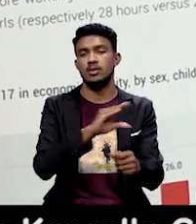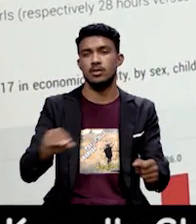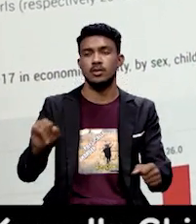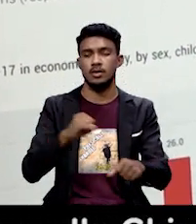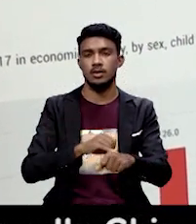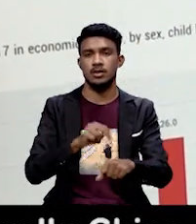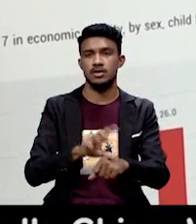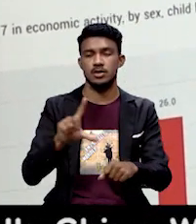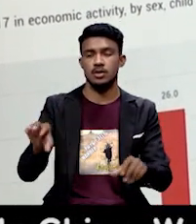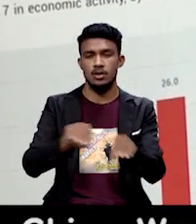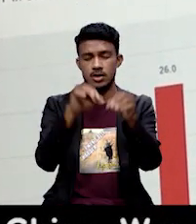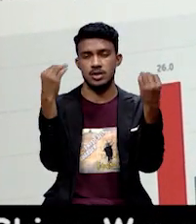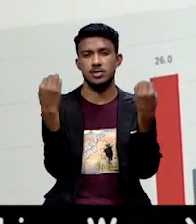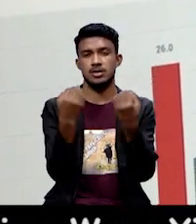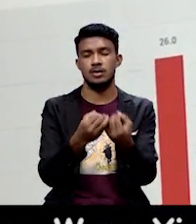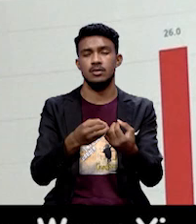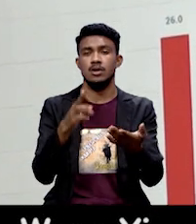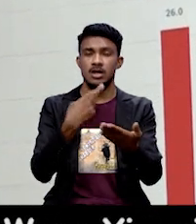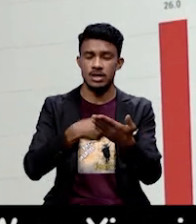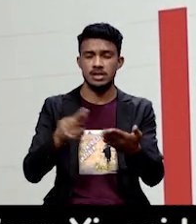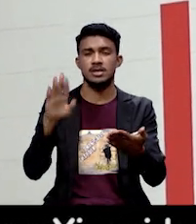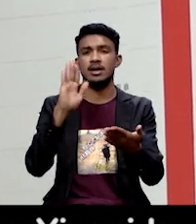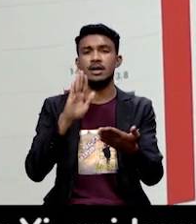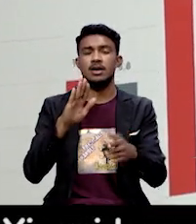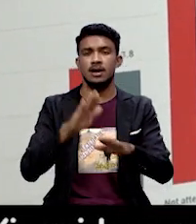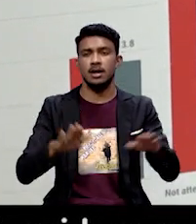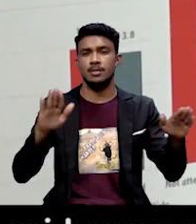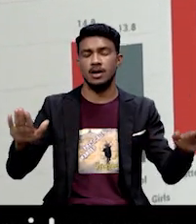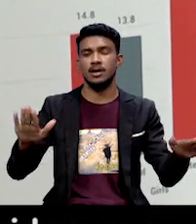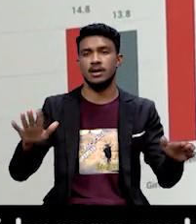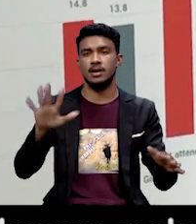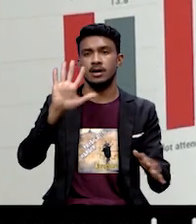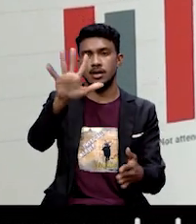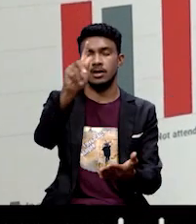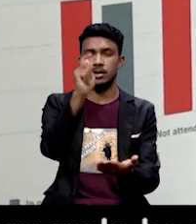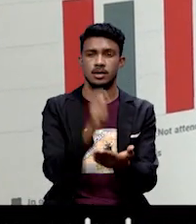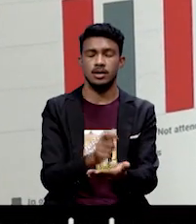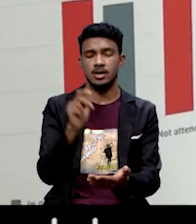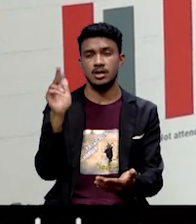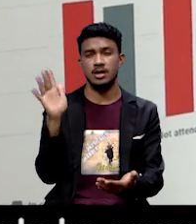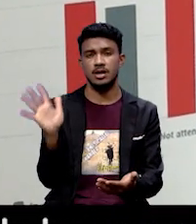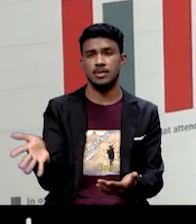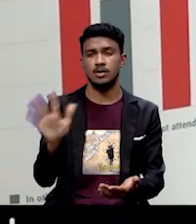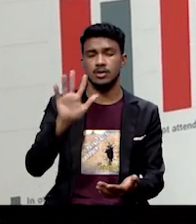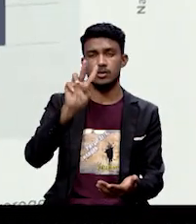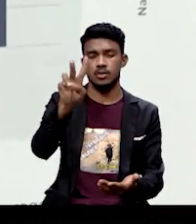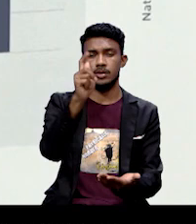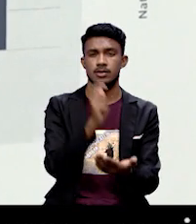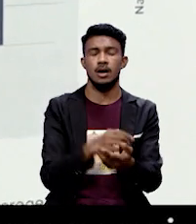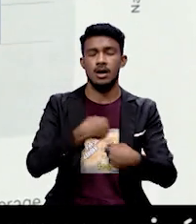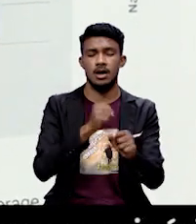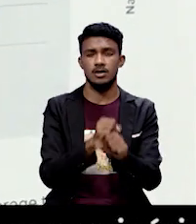Labor Organization, resista labarek rihung 5-0 resing rua resing, nebe halau